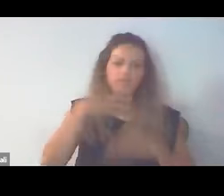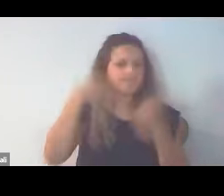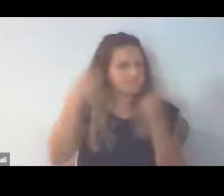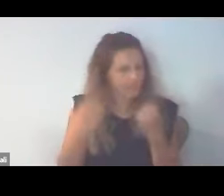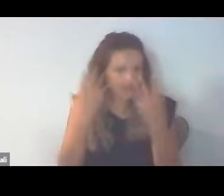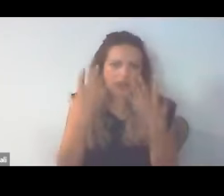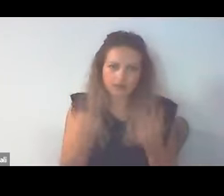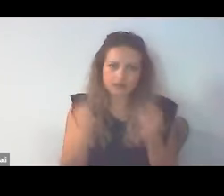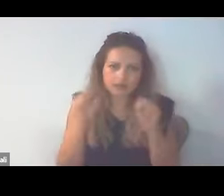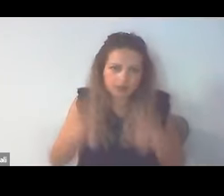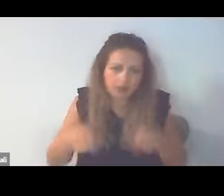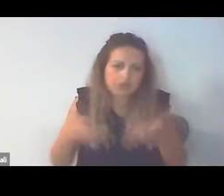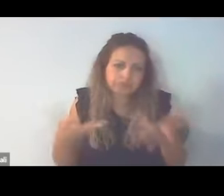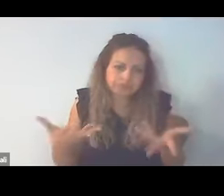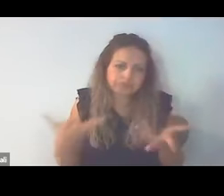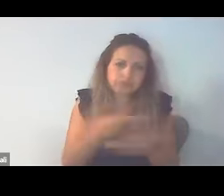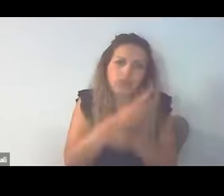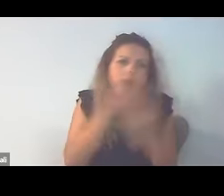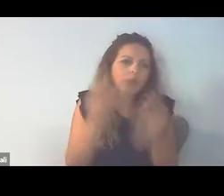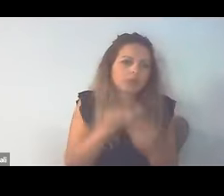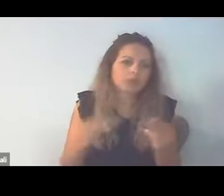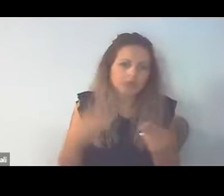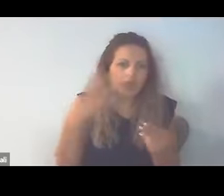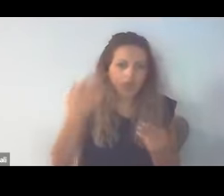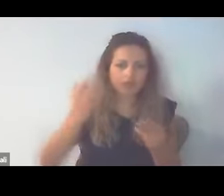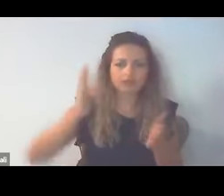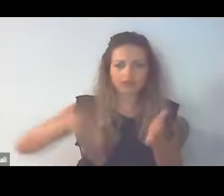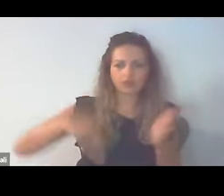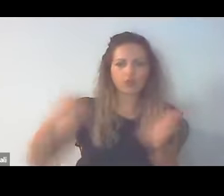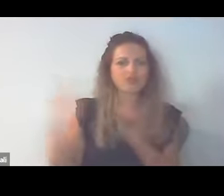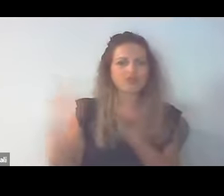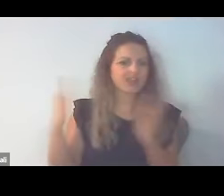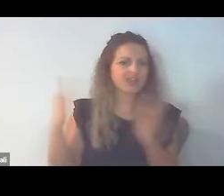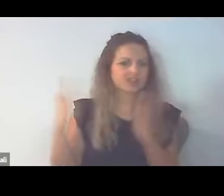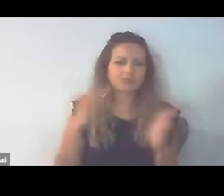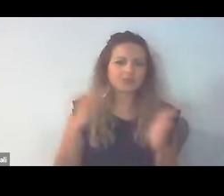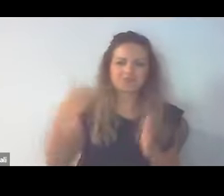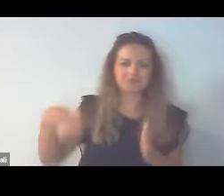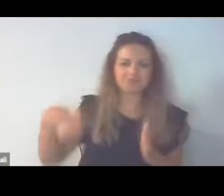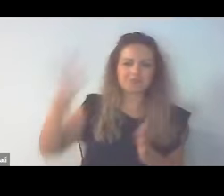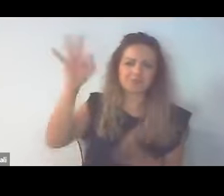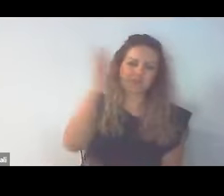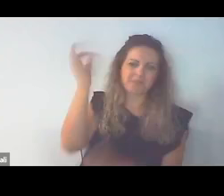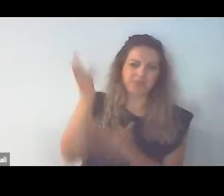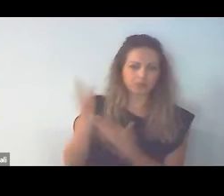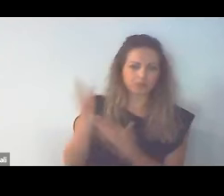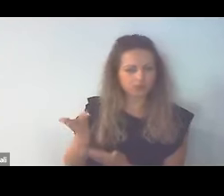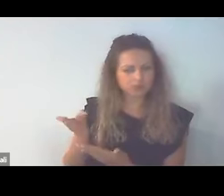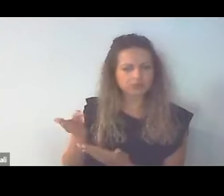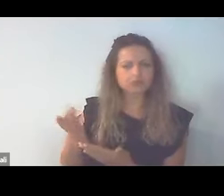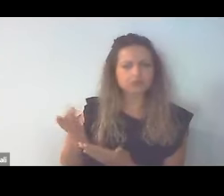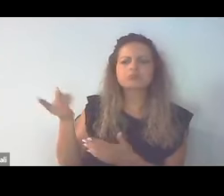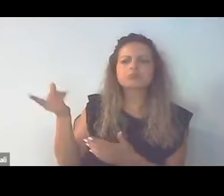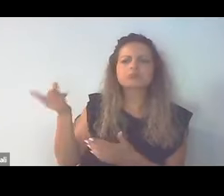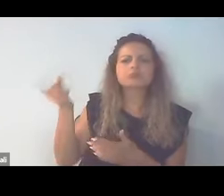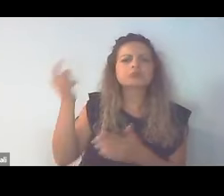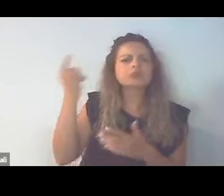οποίο έχει πάρει και διαστάσεις στο τελευταίο διάστημα, όχι μόνο αυτή την περίπτωση, αλλά επειδή έχουμε μπει ακριβώς και στην εποχή